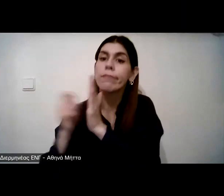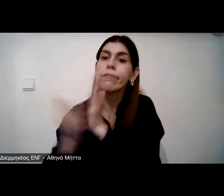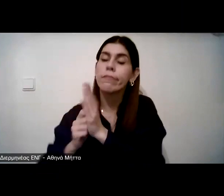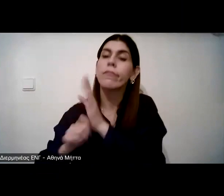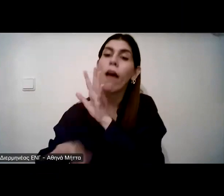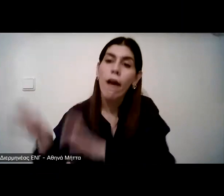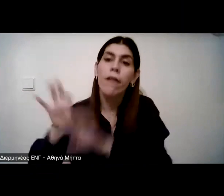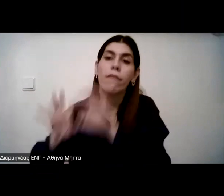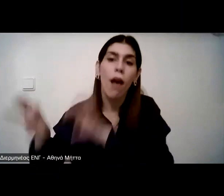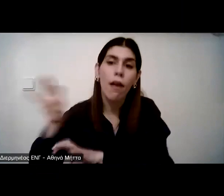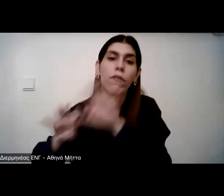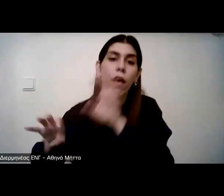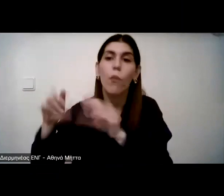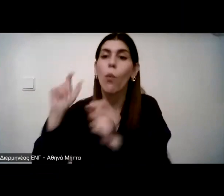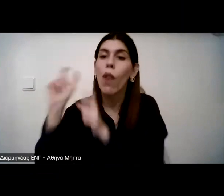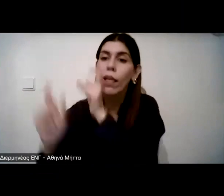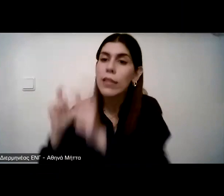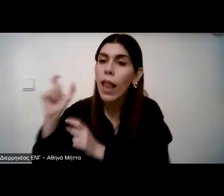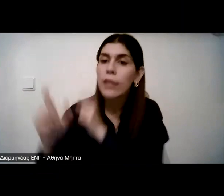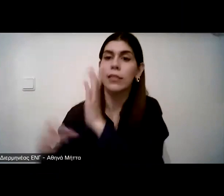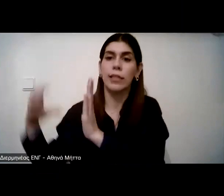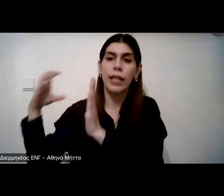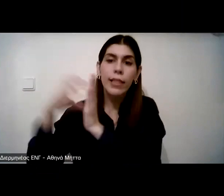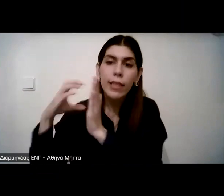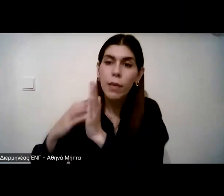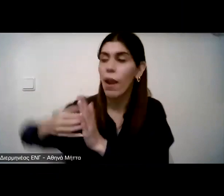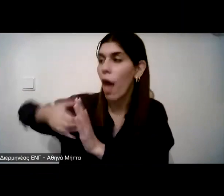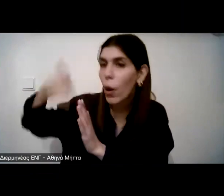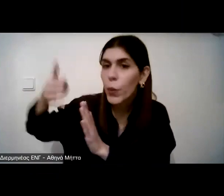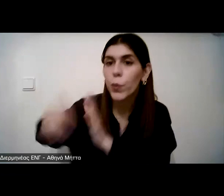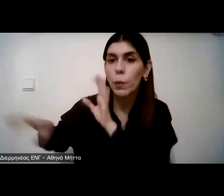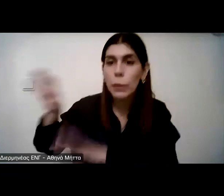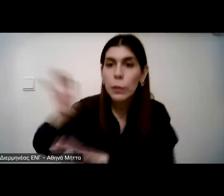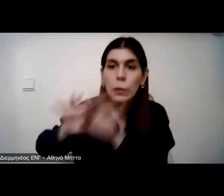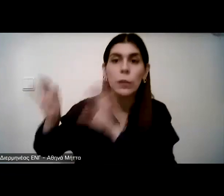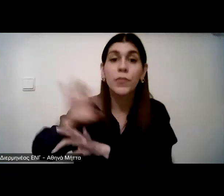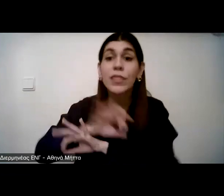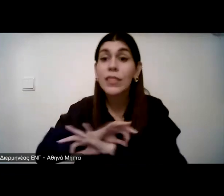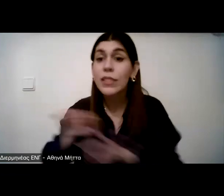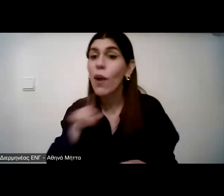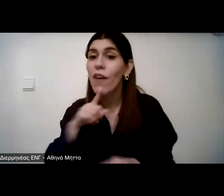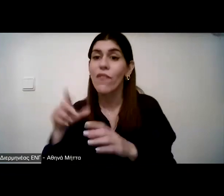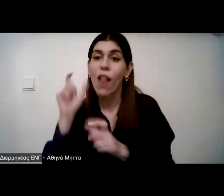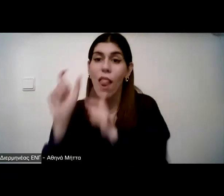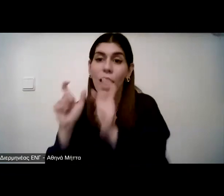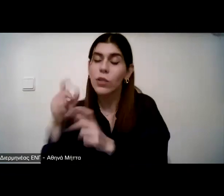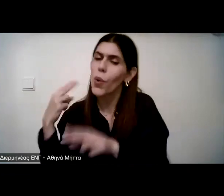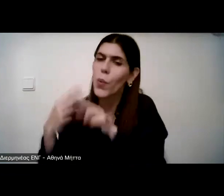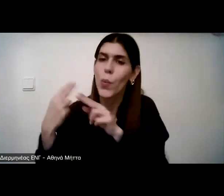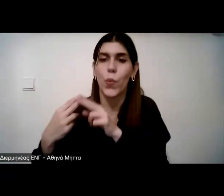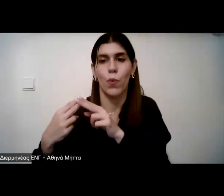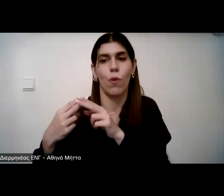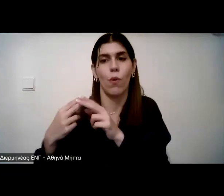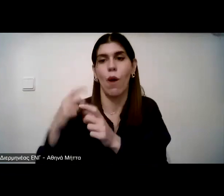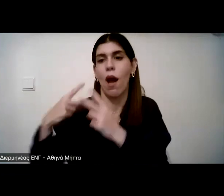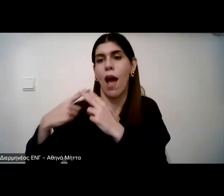κειμένα. Σίγουρα θα είναι ένα πολύ χρήσιμο εργαλείο όταν θα αναρτηθεί στο τέλος του χρόνου. Και χρήσιμο και για τους